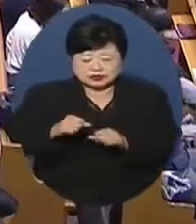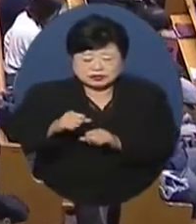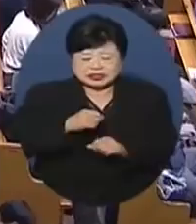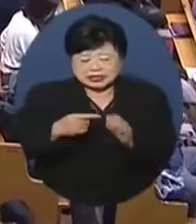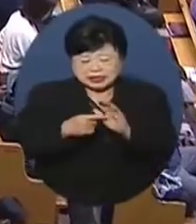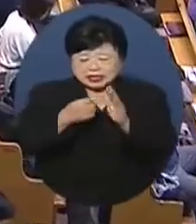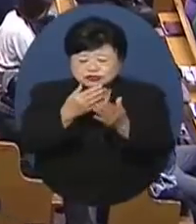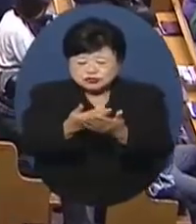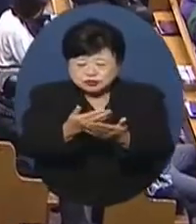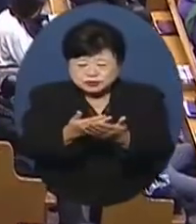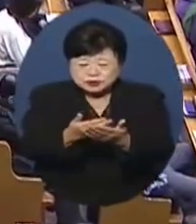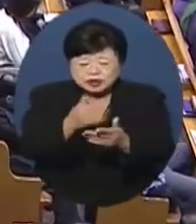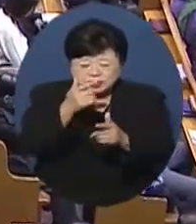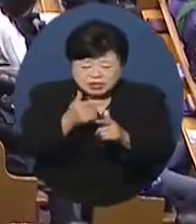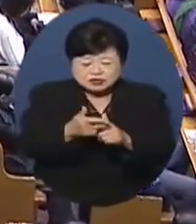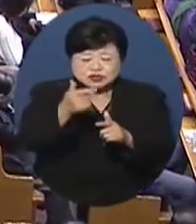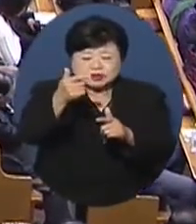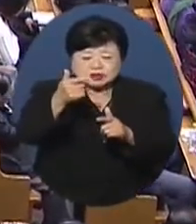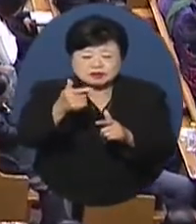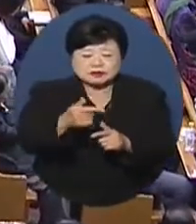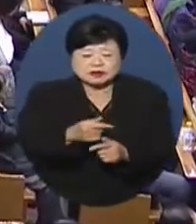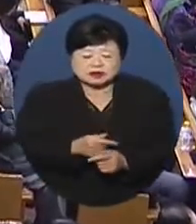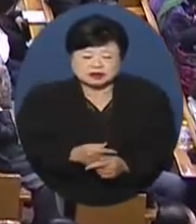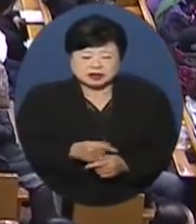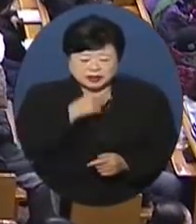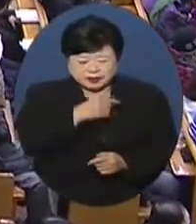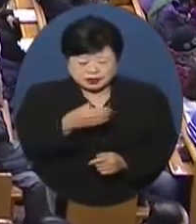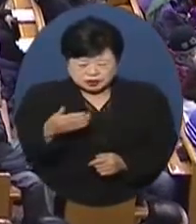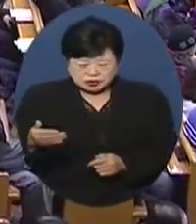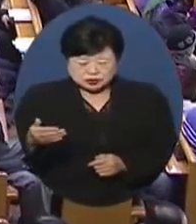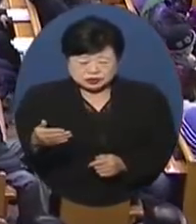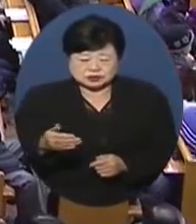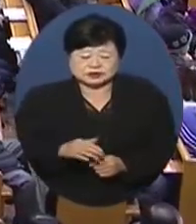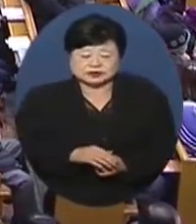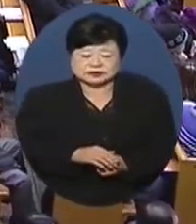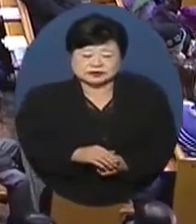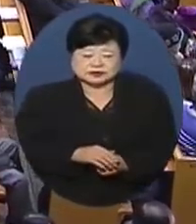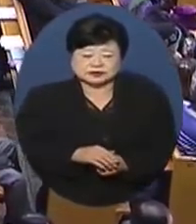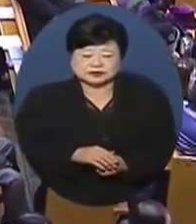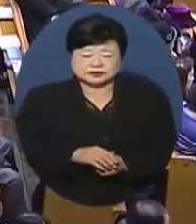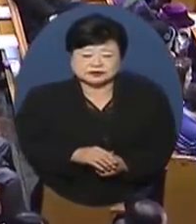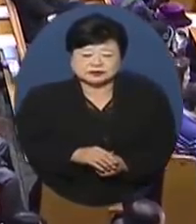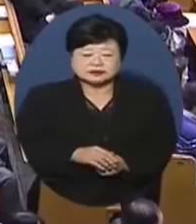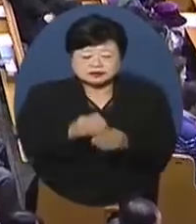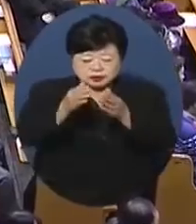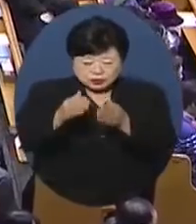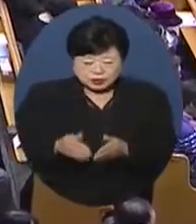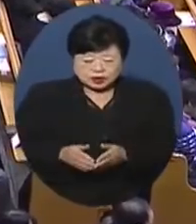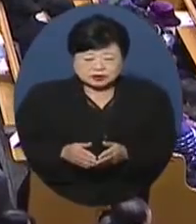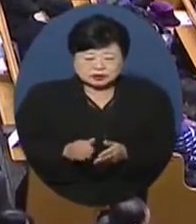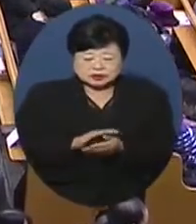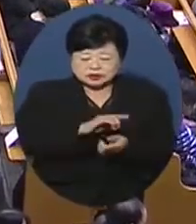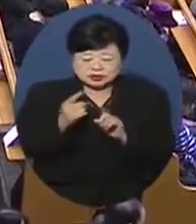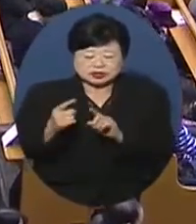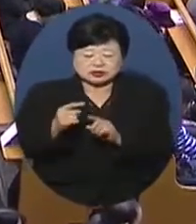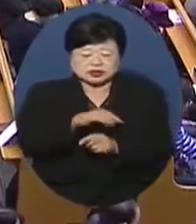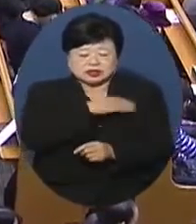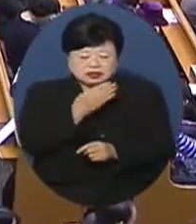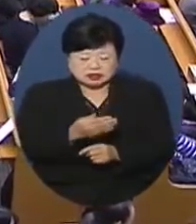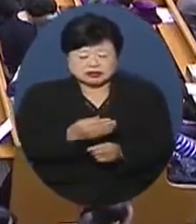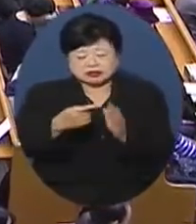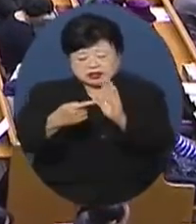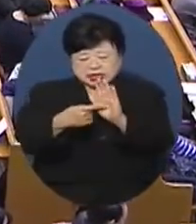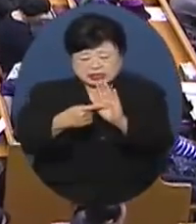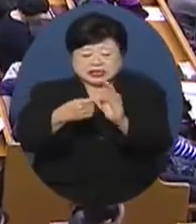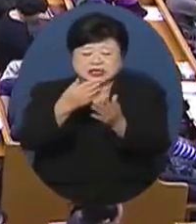주시옵소서. 예수님의 흘리신 피와 살을 통해서 치료의 능력을